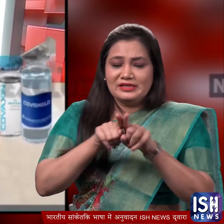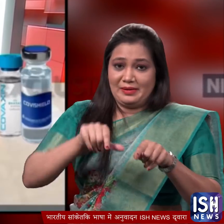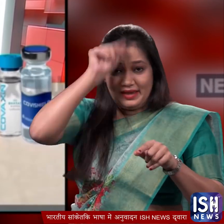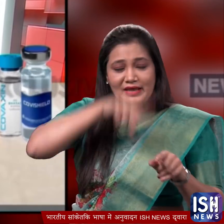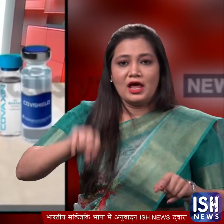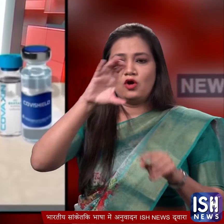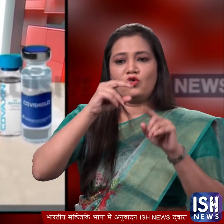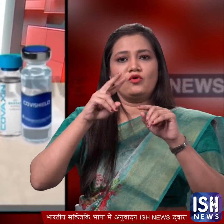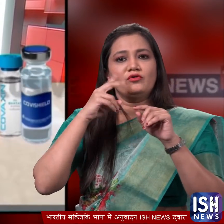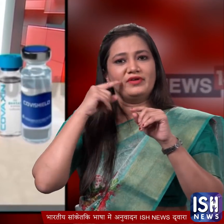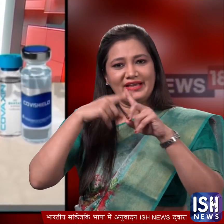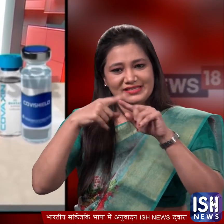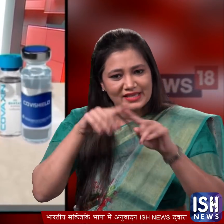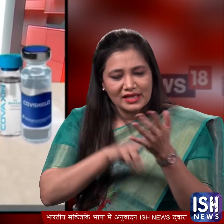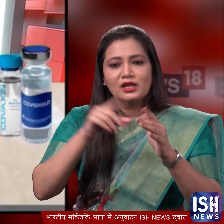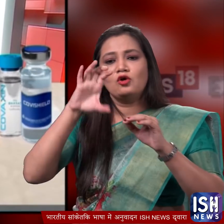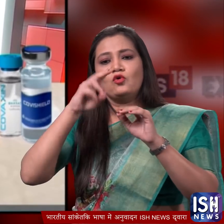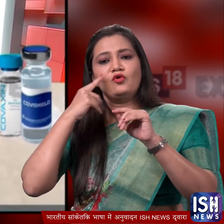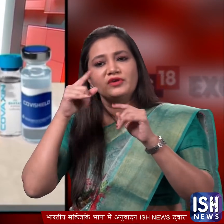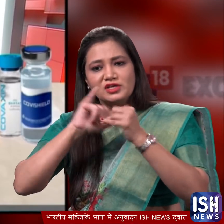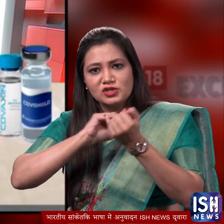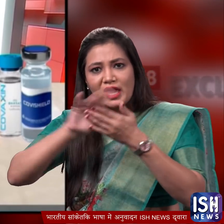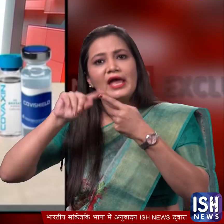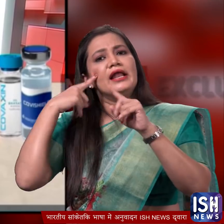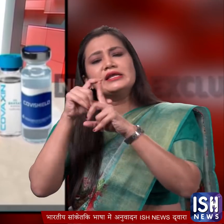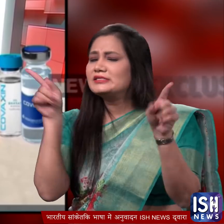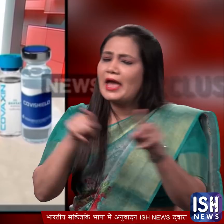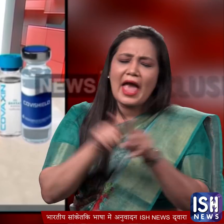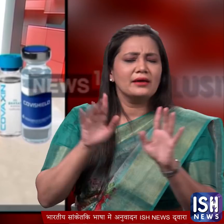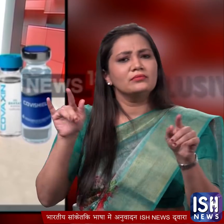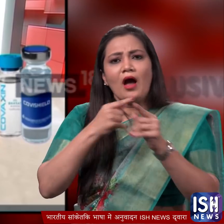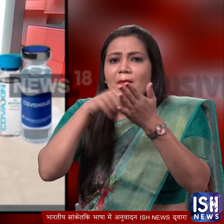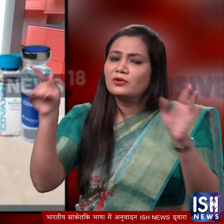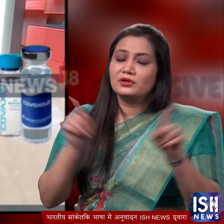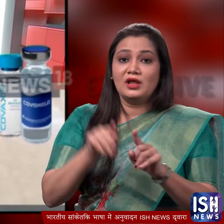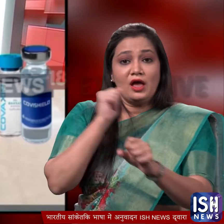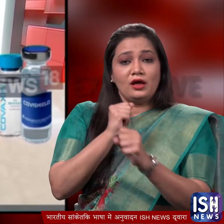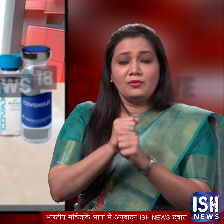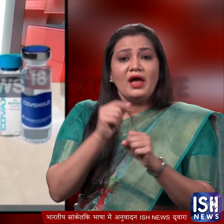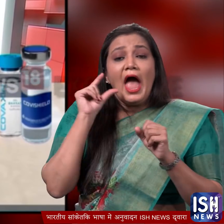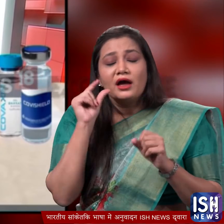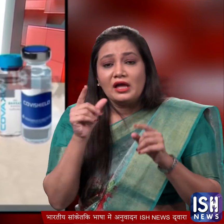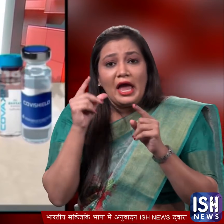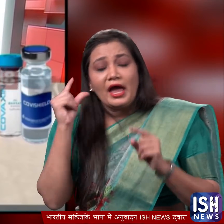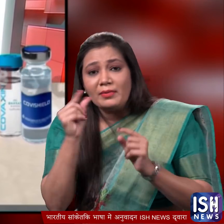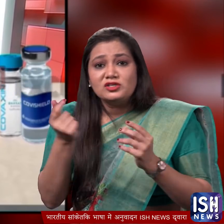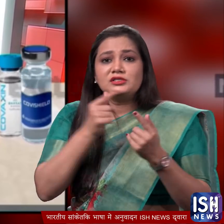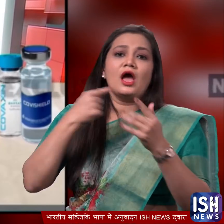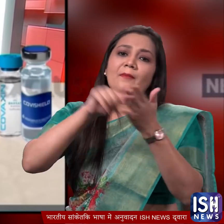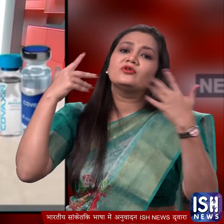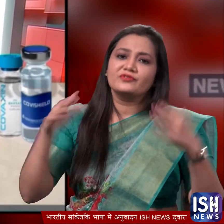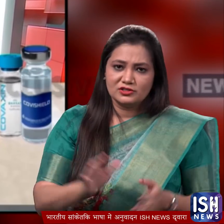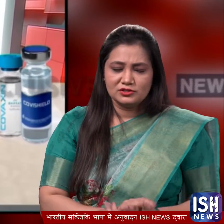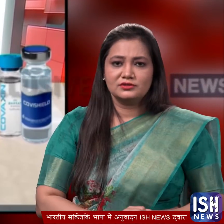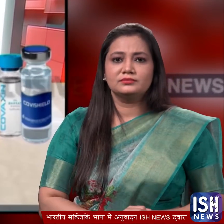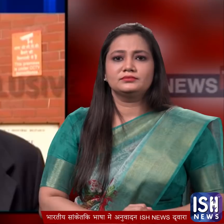में भी कोविशील्ड और कोवैक्सीन को दी गई मंजूरी इसी प्रक्रिया के तहत दी गई। इन दोनों ही वैक्सीन को सरकार ने इमरजेंसी अप्रूवल दिया